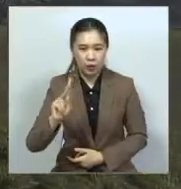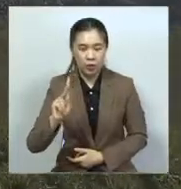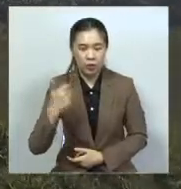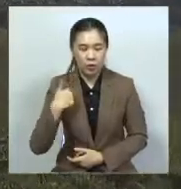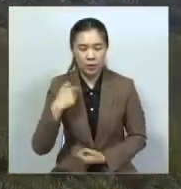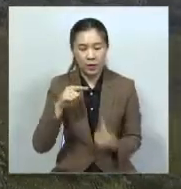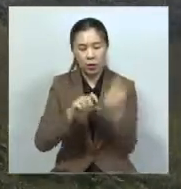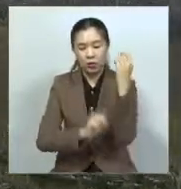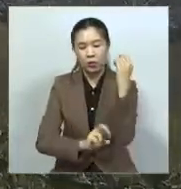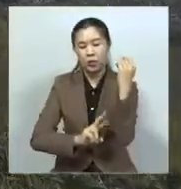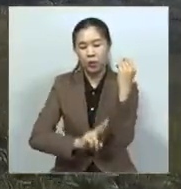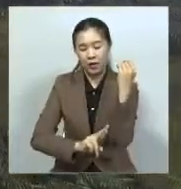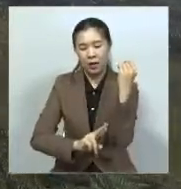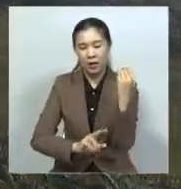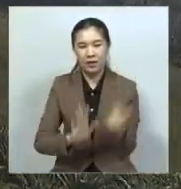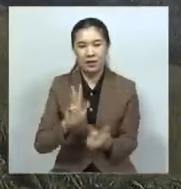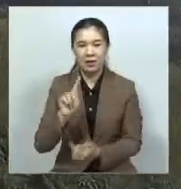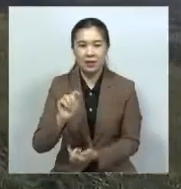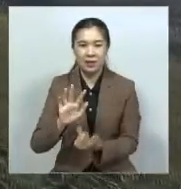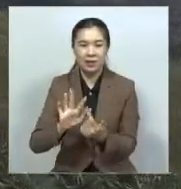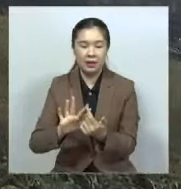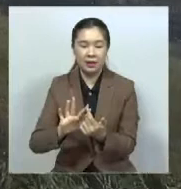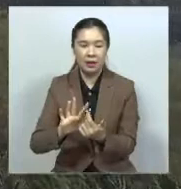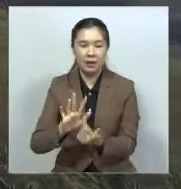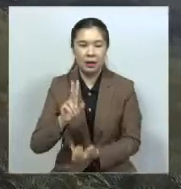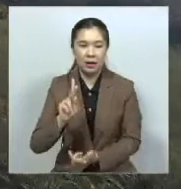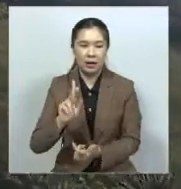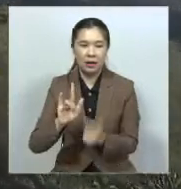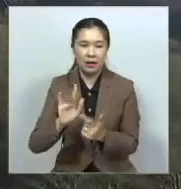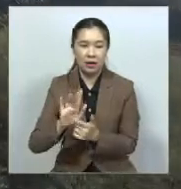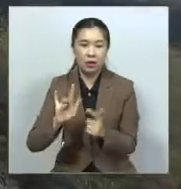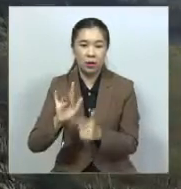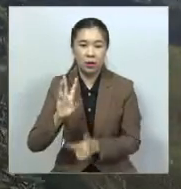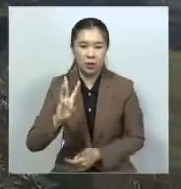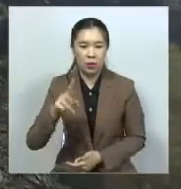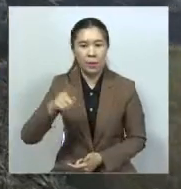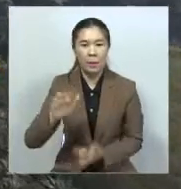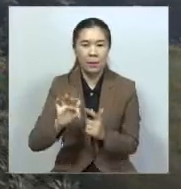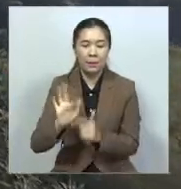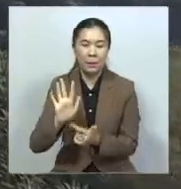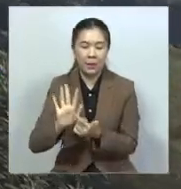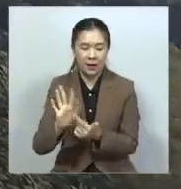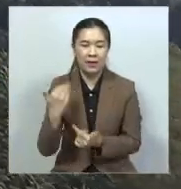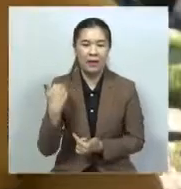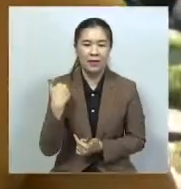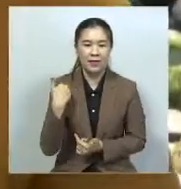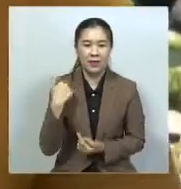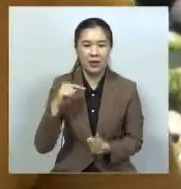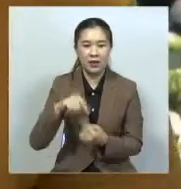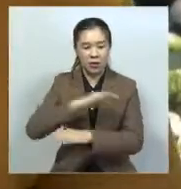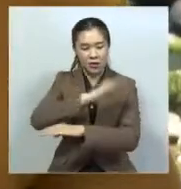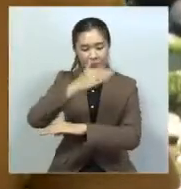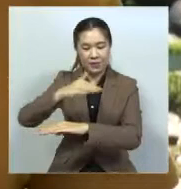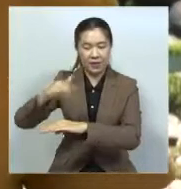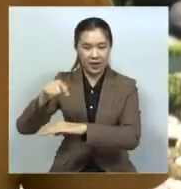ายสุราษฎร์แล้วก็ตะกั่วป่านะคะแล้วก็อีกจุดชมวิวจุดหนึ่งที่น่าสนใจคือจะเห็นผืนกว้างๆเลยคือจุดชมวิวเขาตอเต่านะ